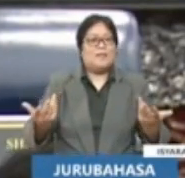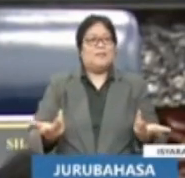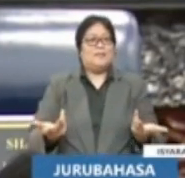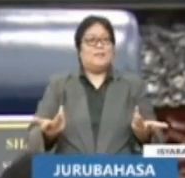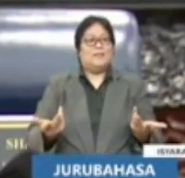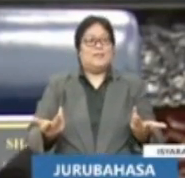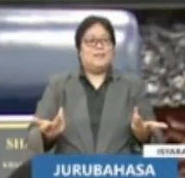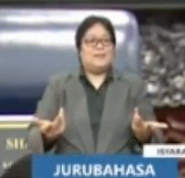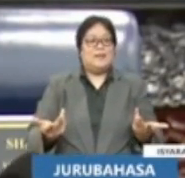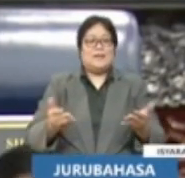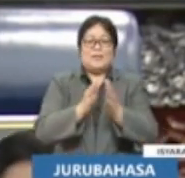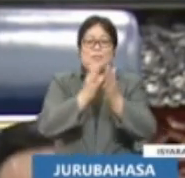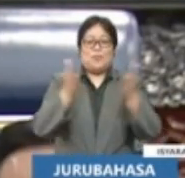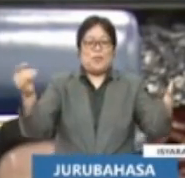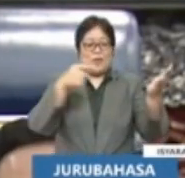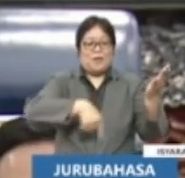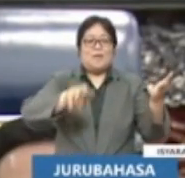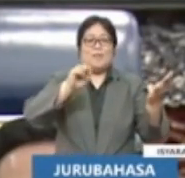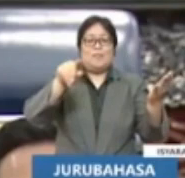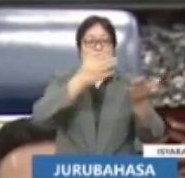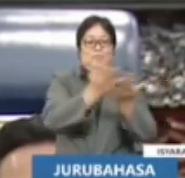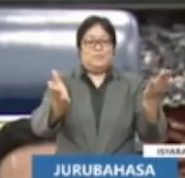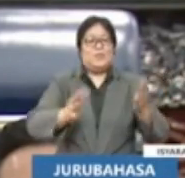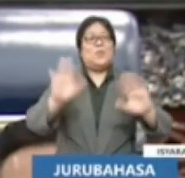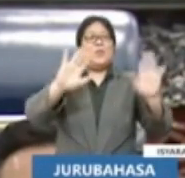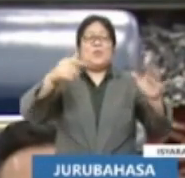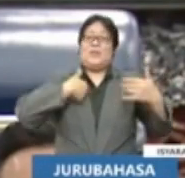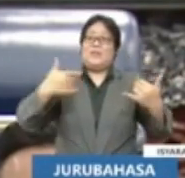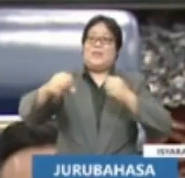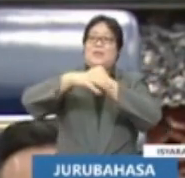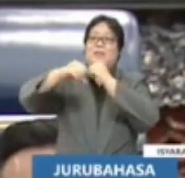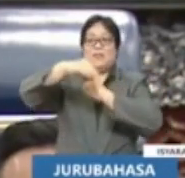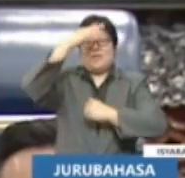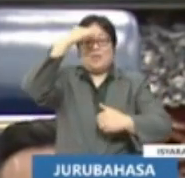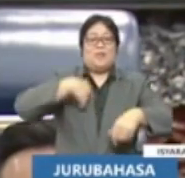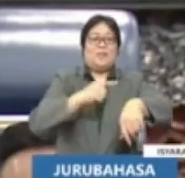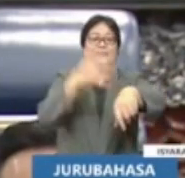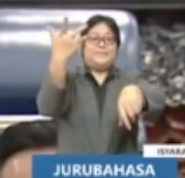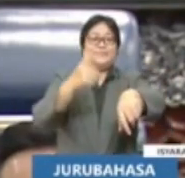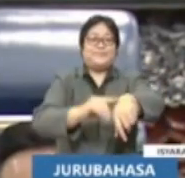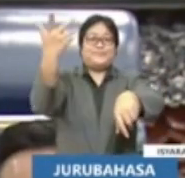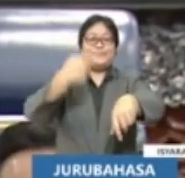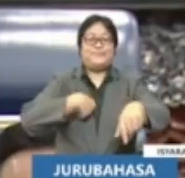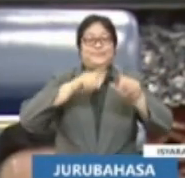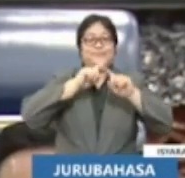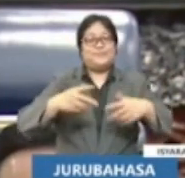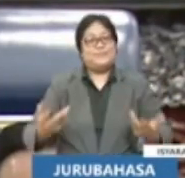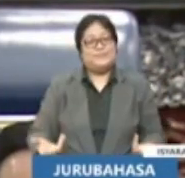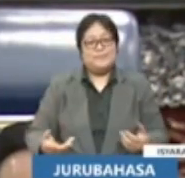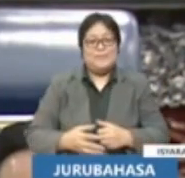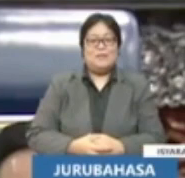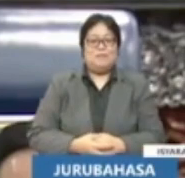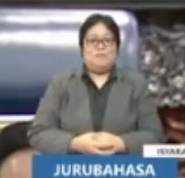terbuka dalam media sosial, dalam media adalah, oh, saya berkempen di Johor, tak ada masa nak jawab speaker di parlimen.